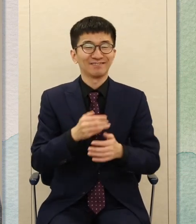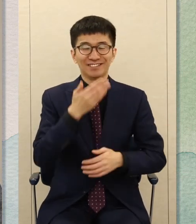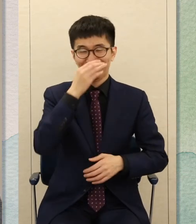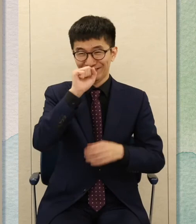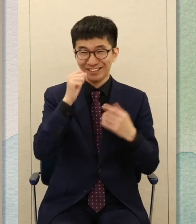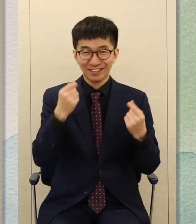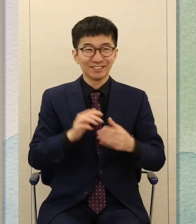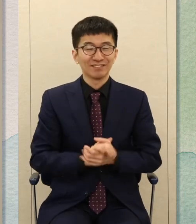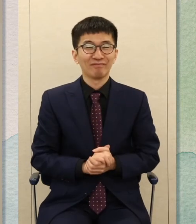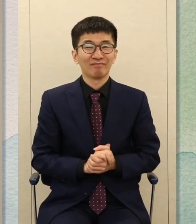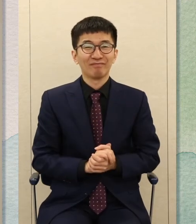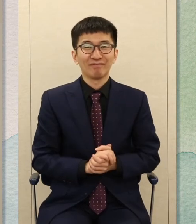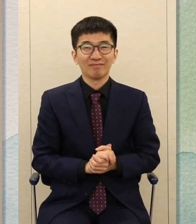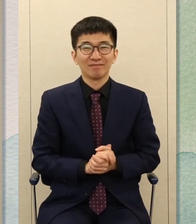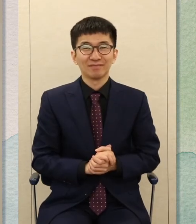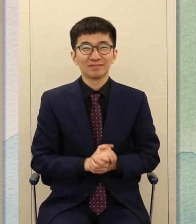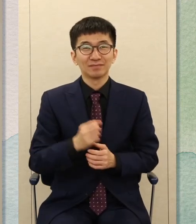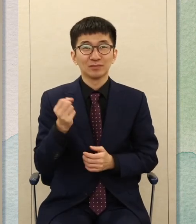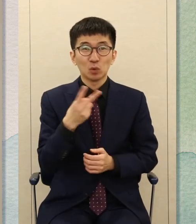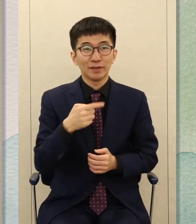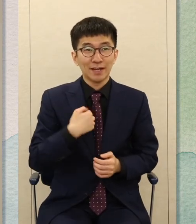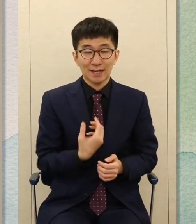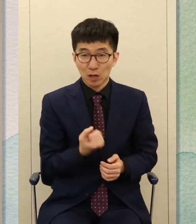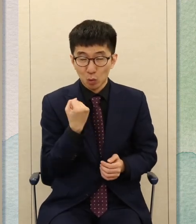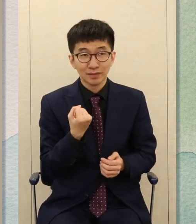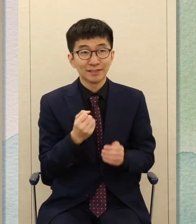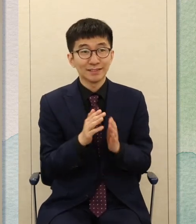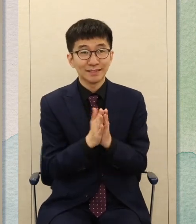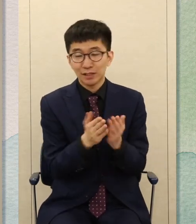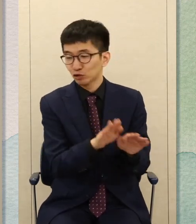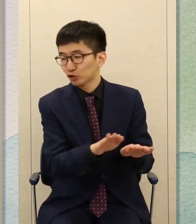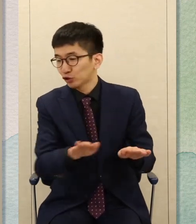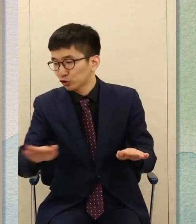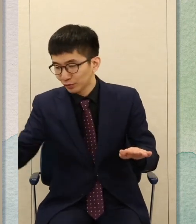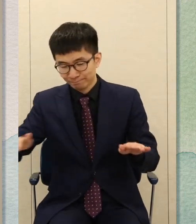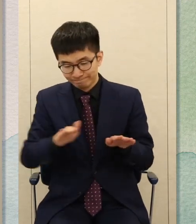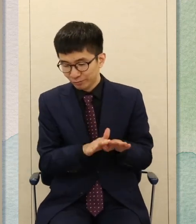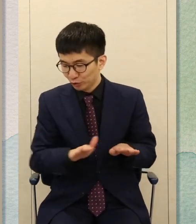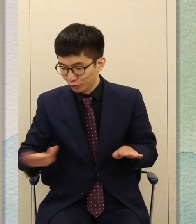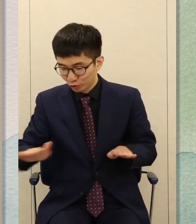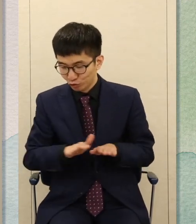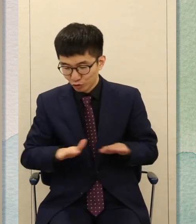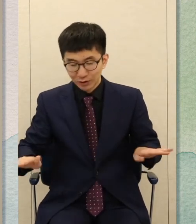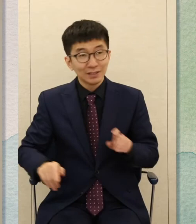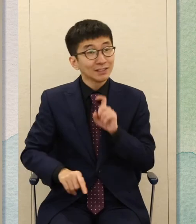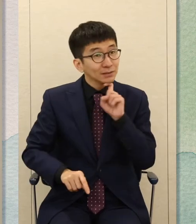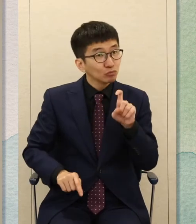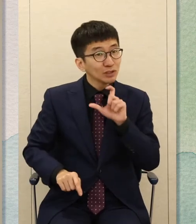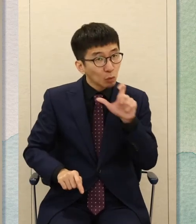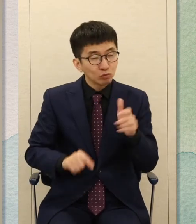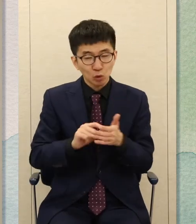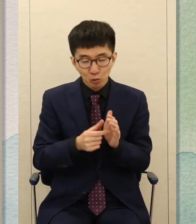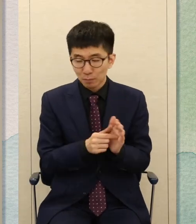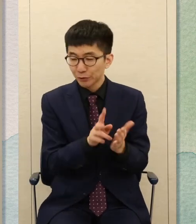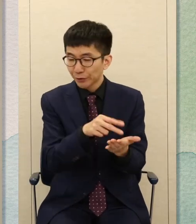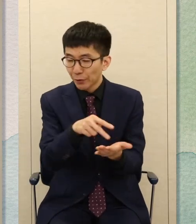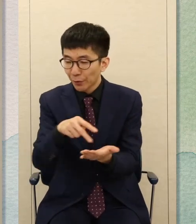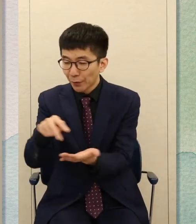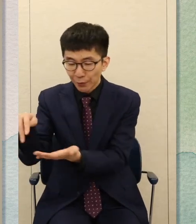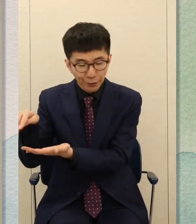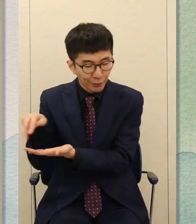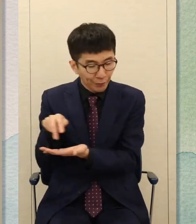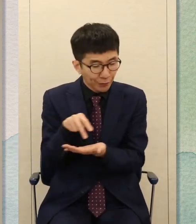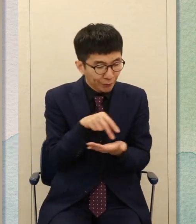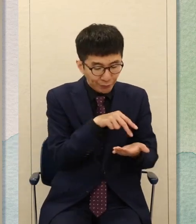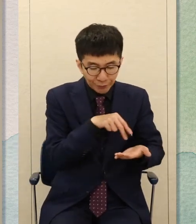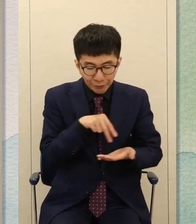다음에 이제 앞에다가 자기가 가져온 책들을 탁자 위에다 쭉 놔요. 그리고 한 10에서 15분 정도 돌아가면서 같이 읽는 예,